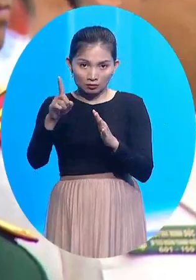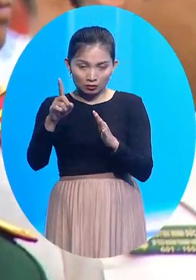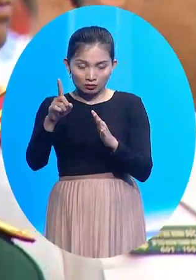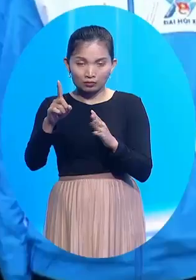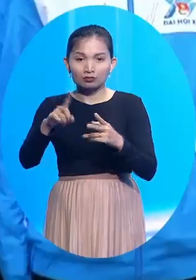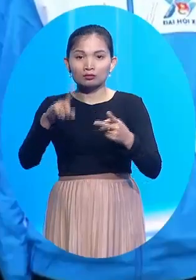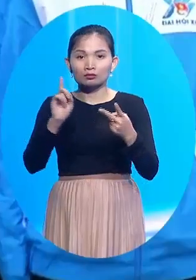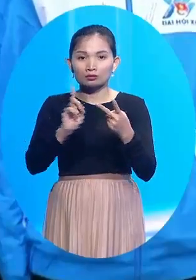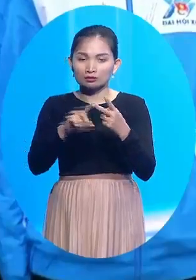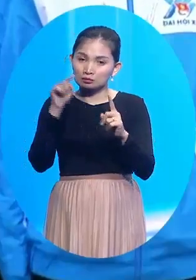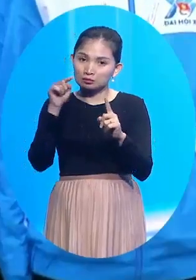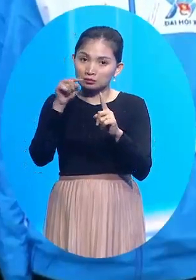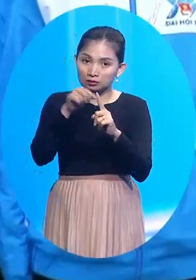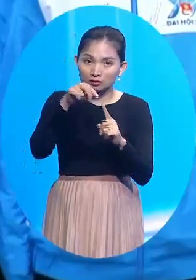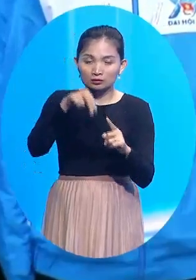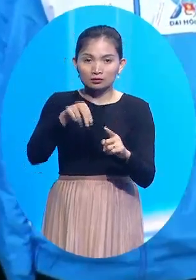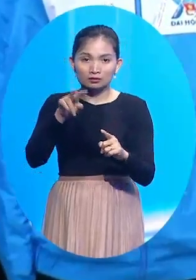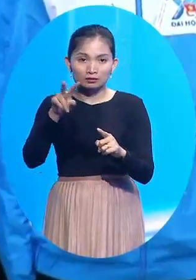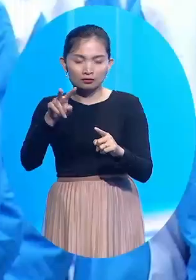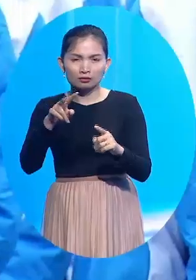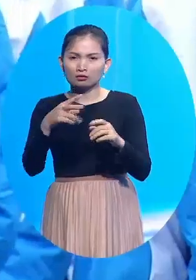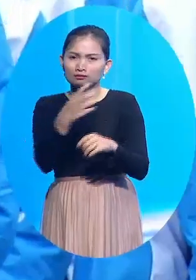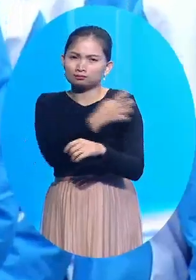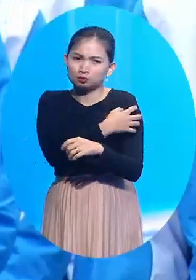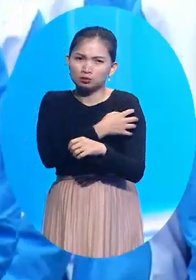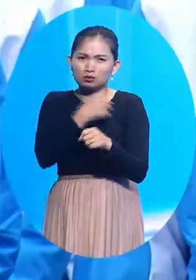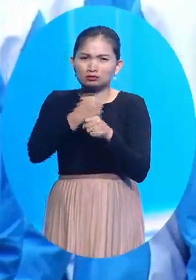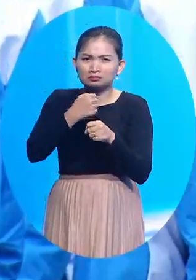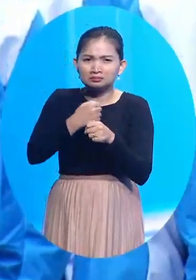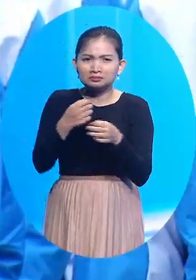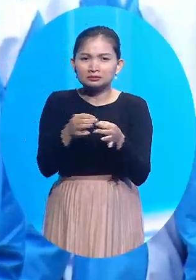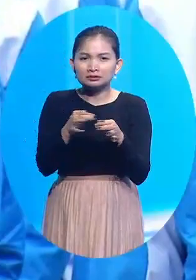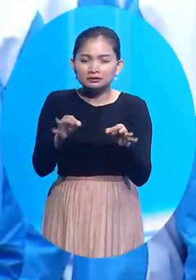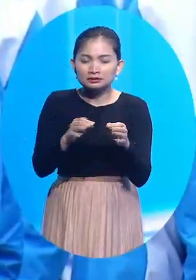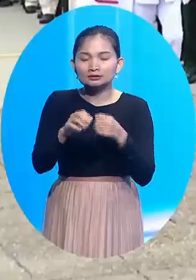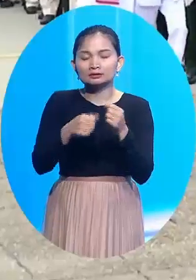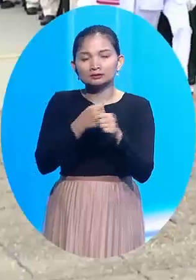2017-2022. Xác định mục tiêu nhiệm vụ giải pháp công tác đoàn và phong trào thanh thiếu nhi nhiệm kỳ